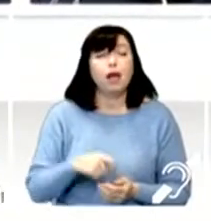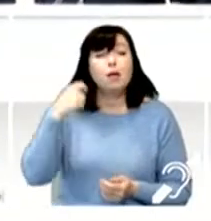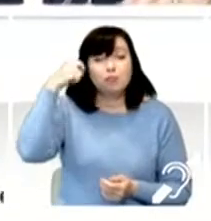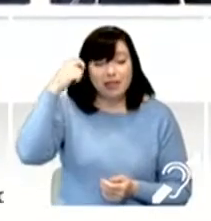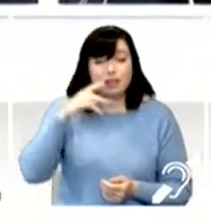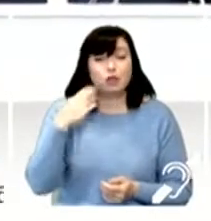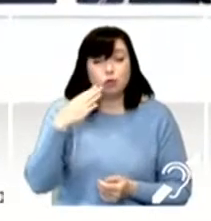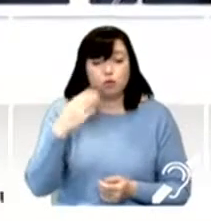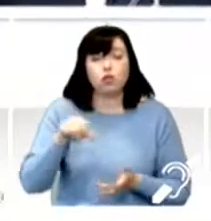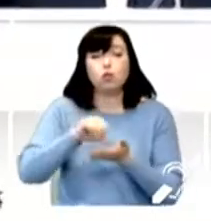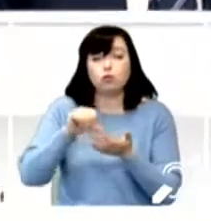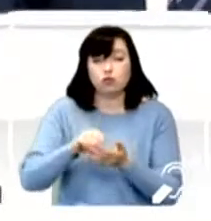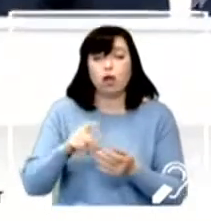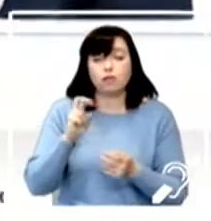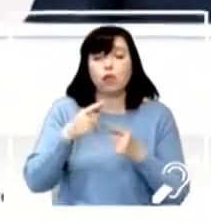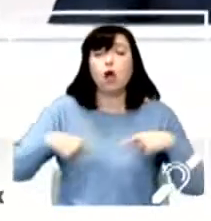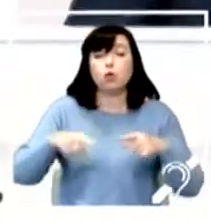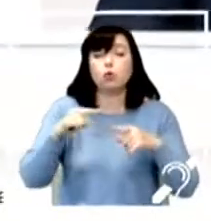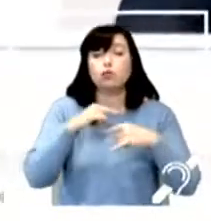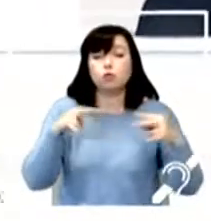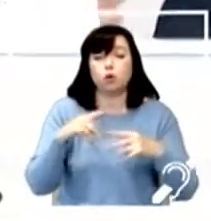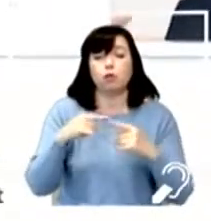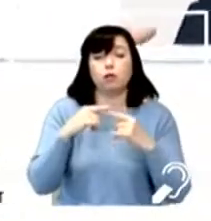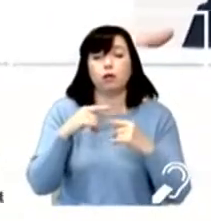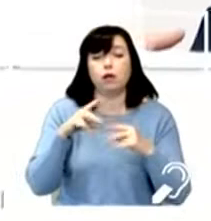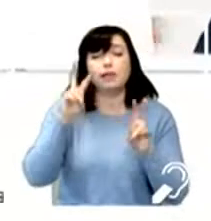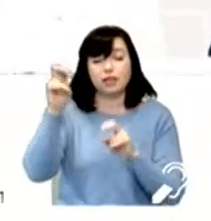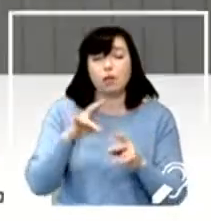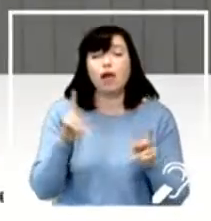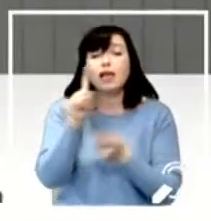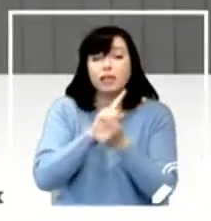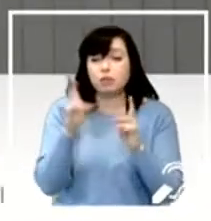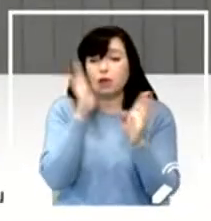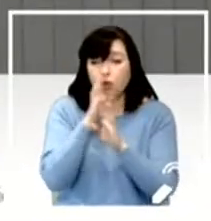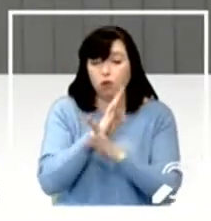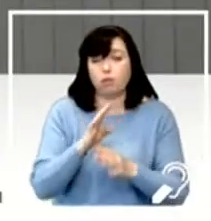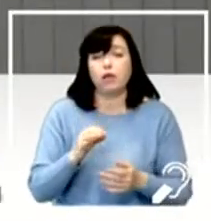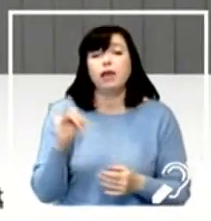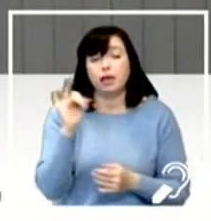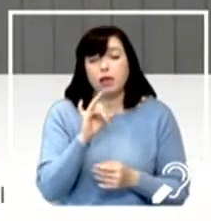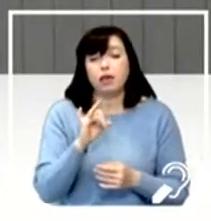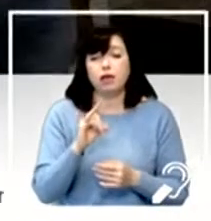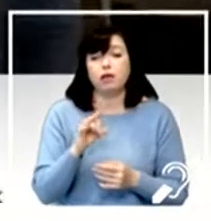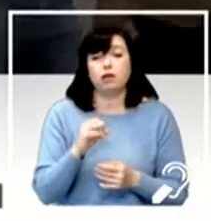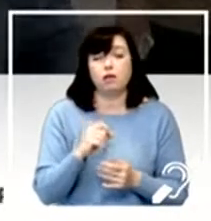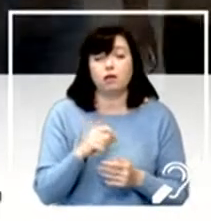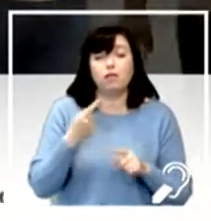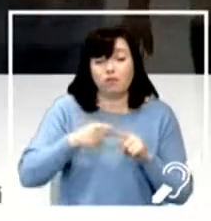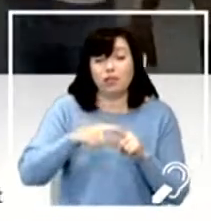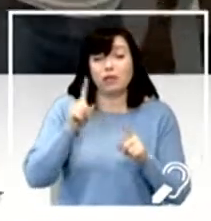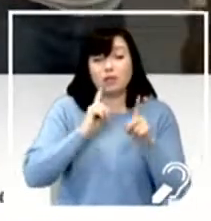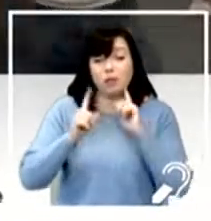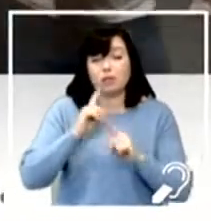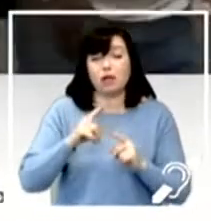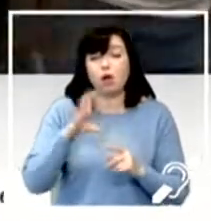Președintele Klaus Iohannis a participat la masa rotundă pe tema schimbările climatice și sustenabilitatea comunităților vulnerabile în cadrul